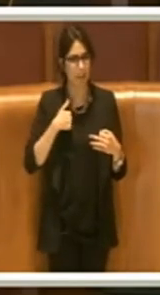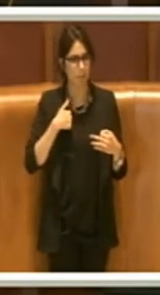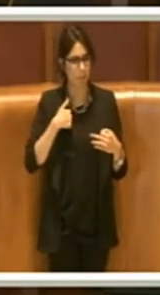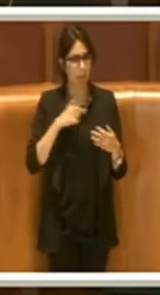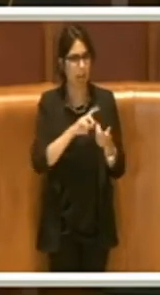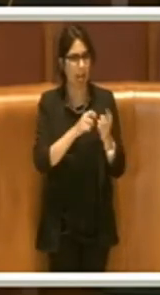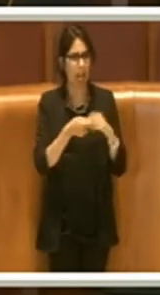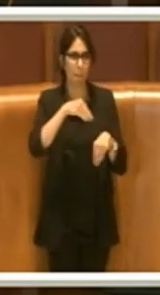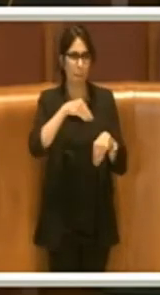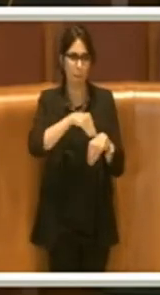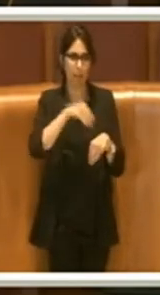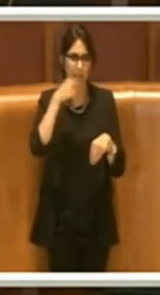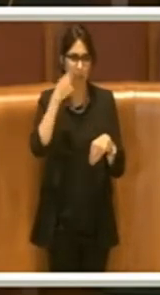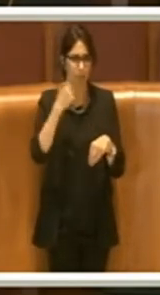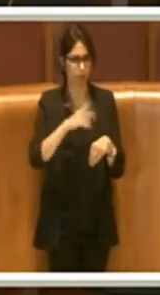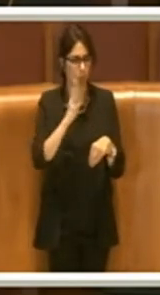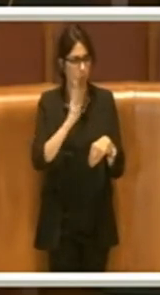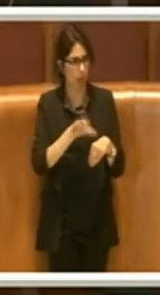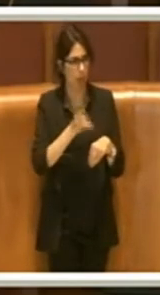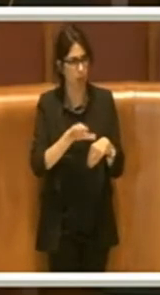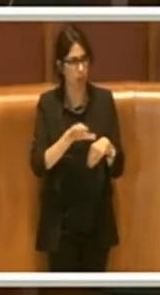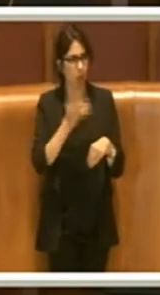che prevede la rimodulazione di